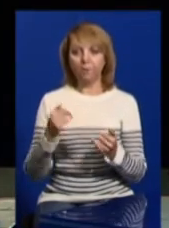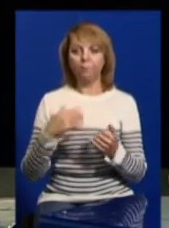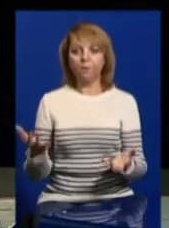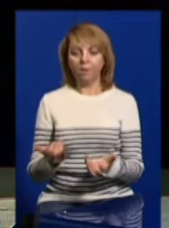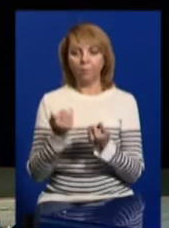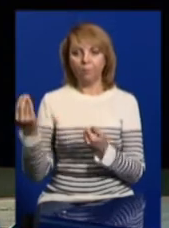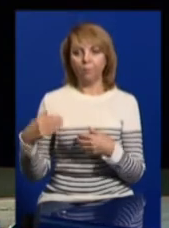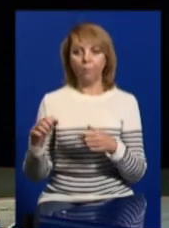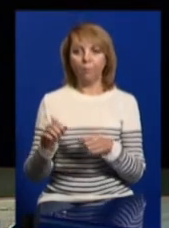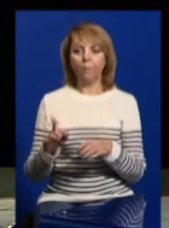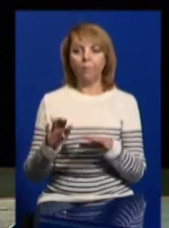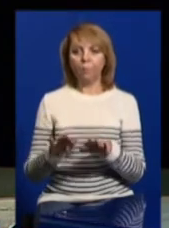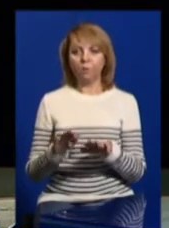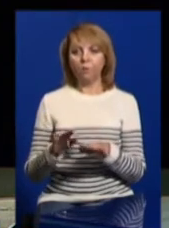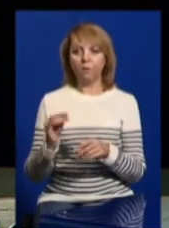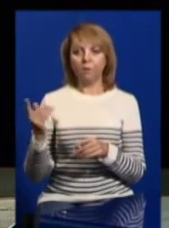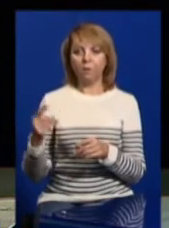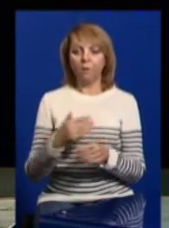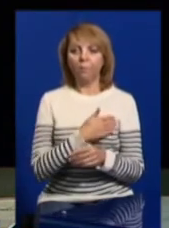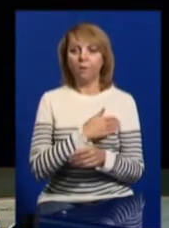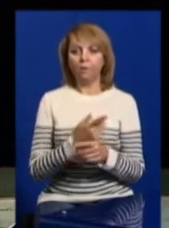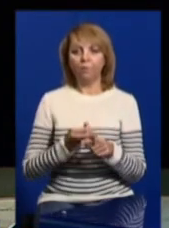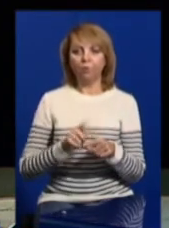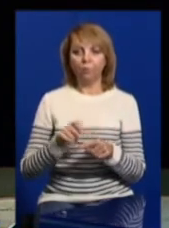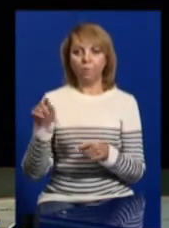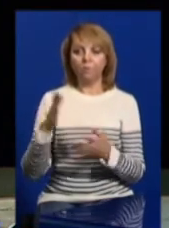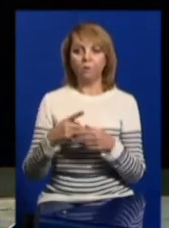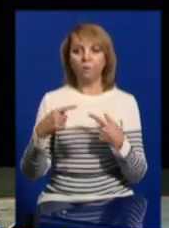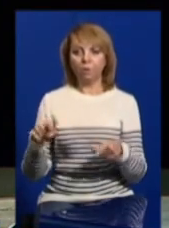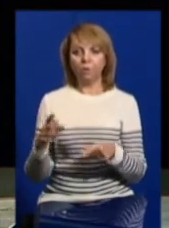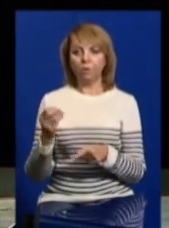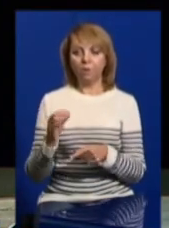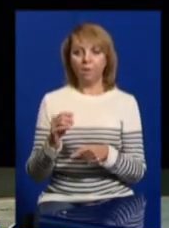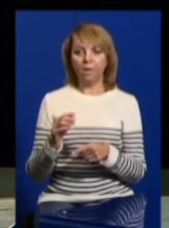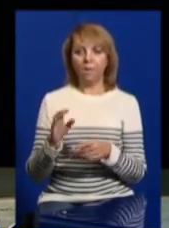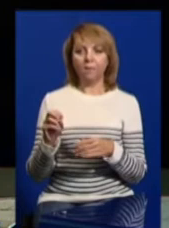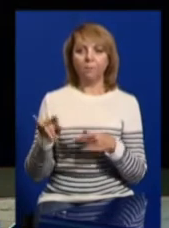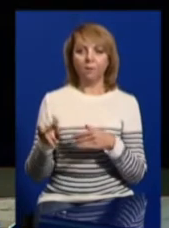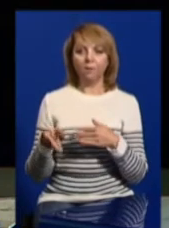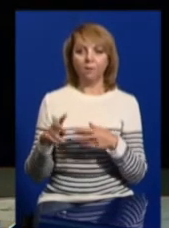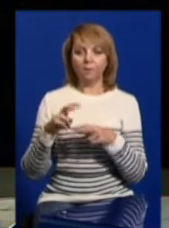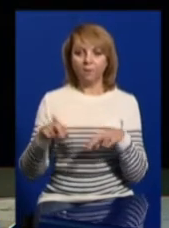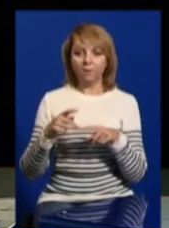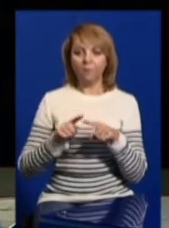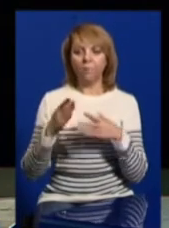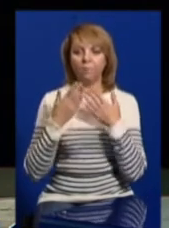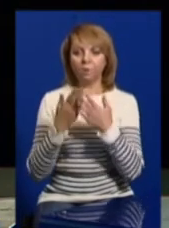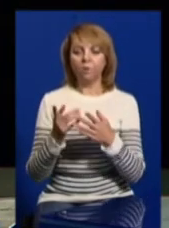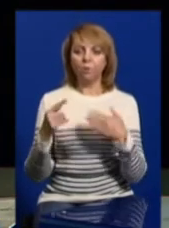їх позицію, їх прагнення в цьому. Там є інші ще аспекти слідства в цьому зверненні,